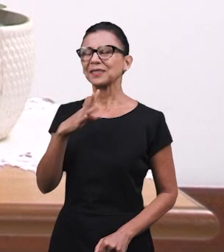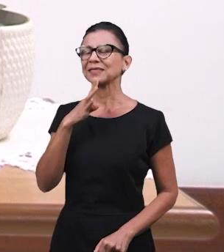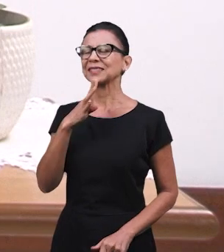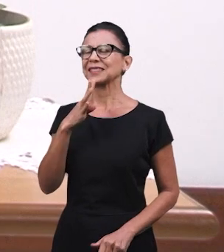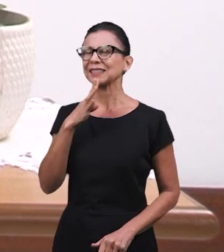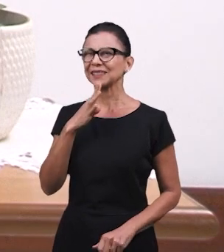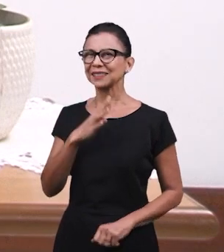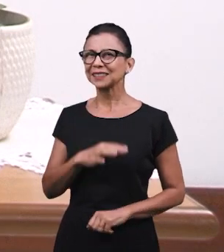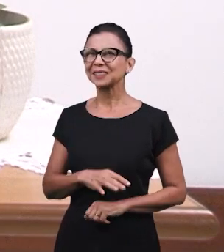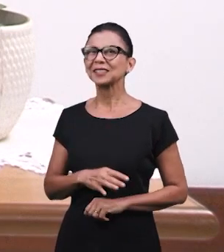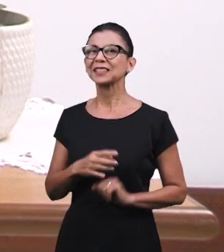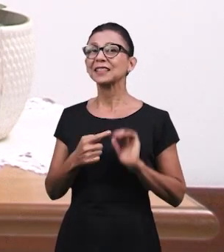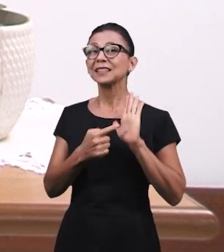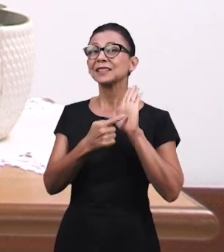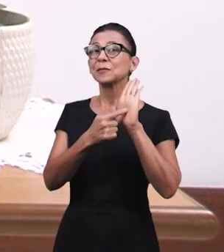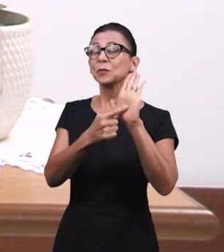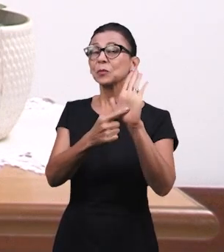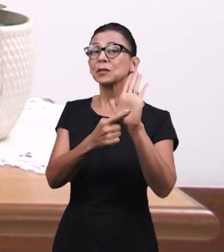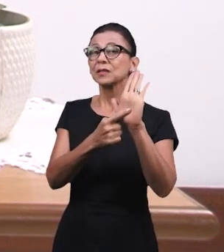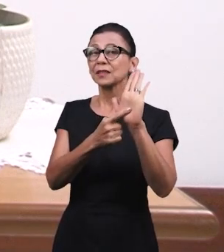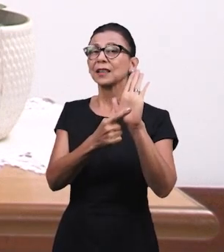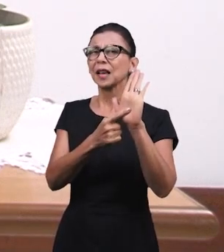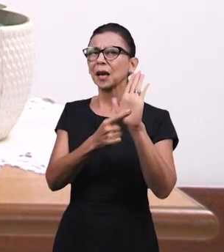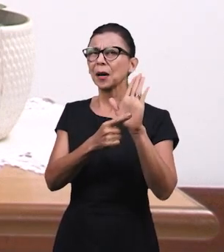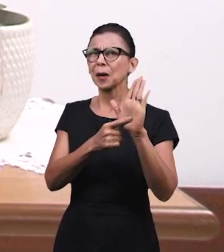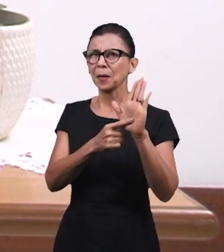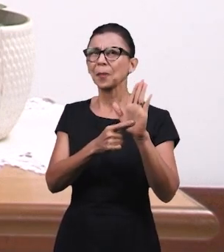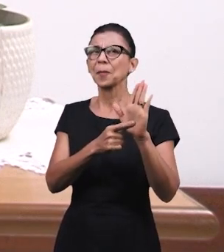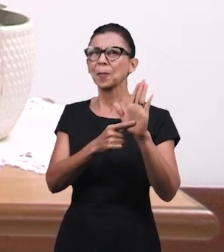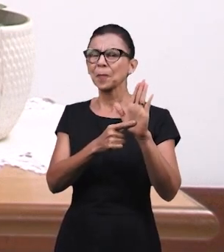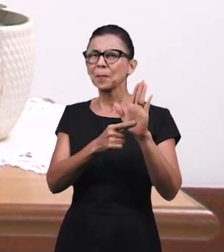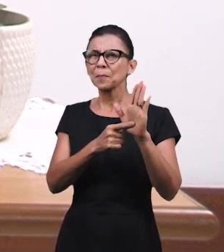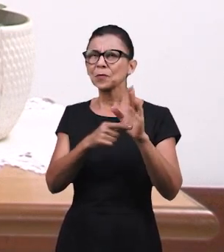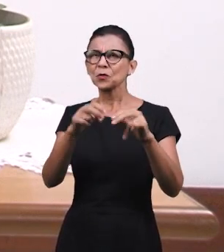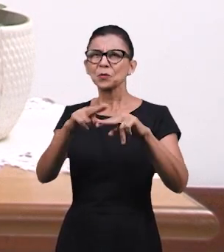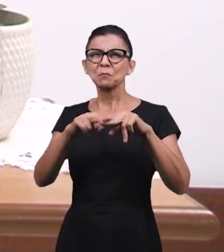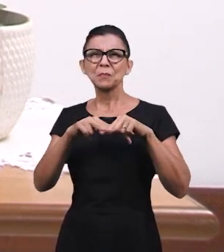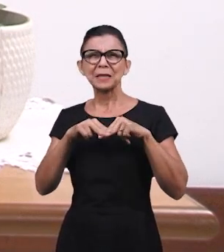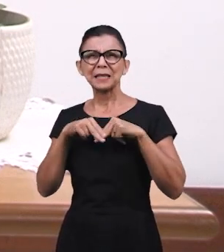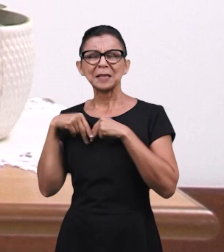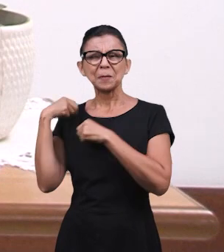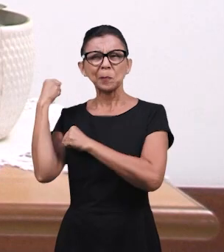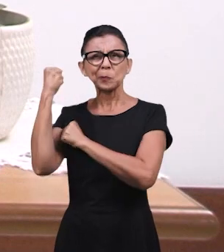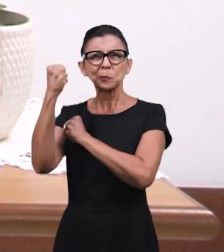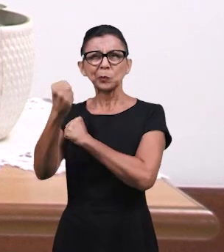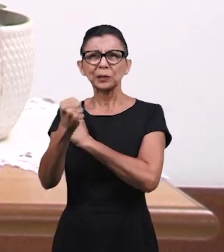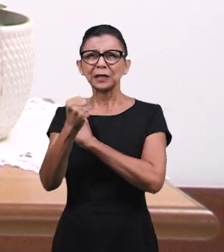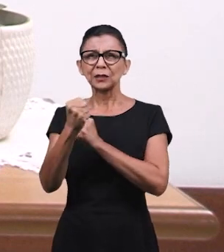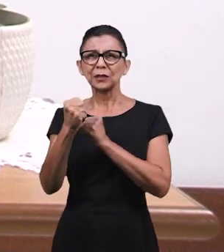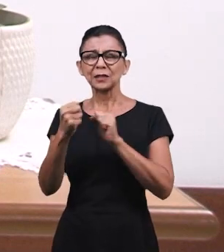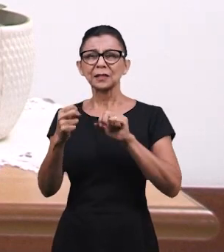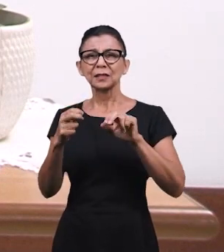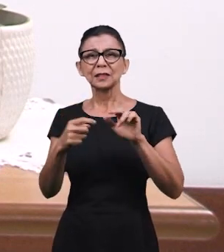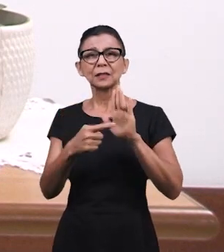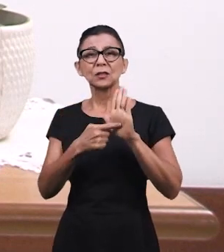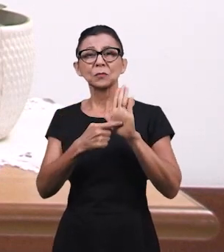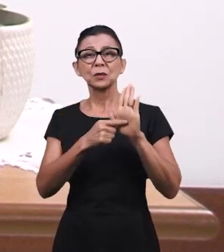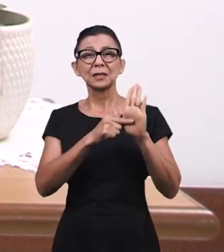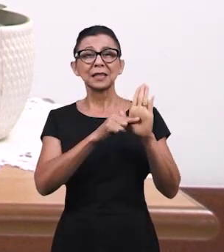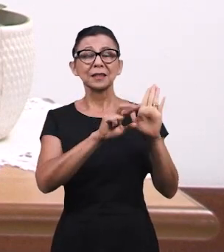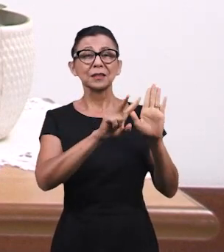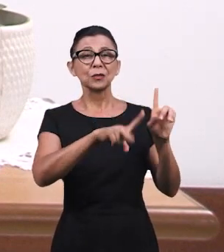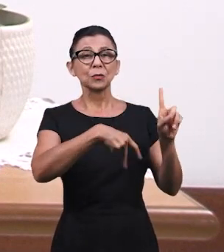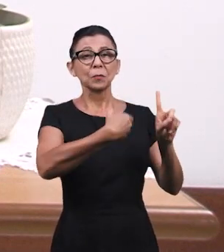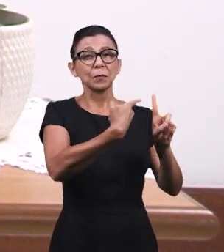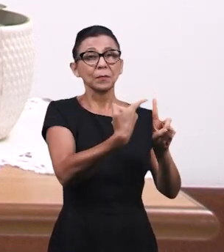знает об этом, и Он хочет показать вам намного больше, несравненно больше всего, чего мы просим.